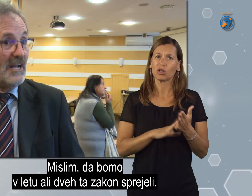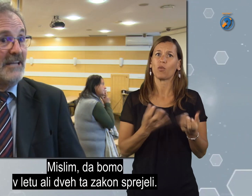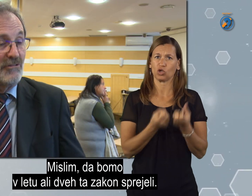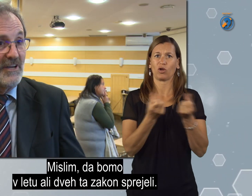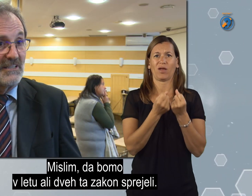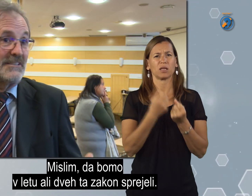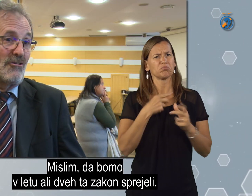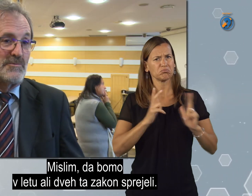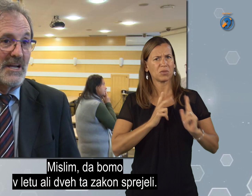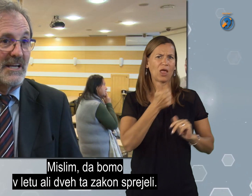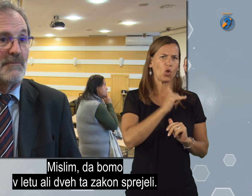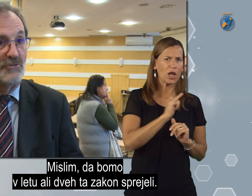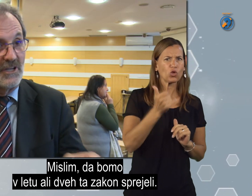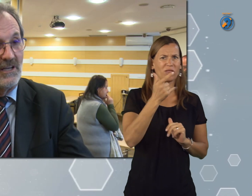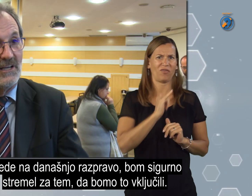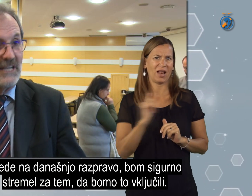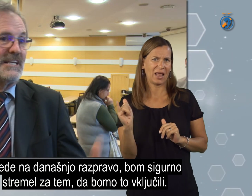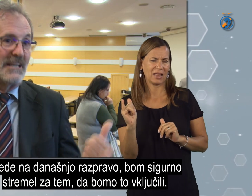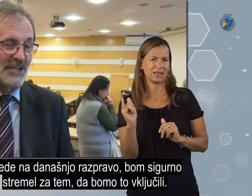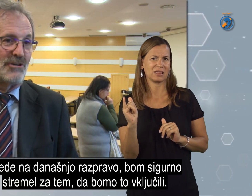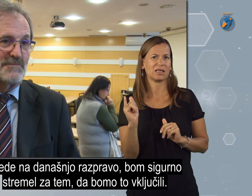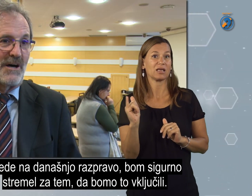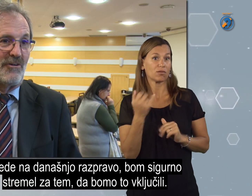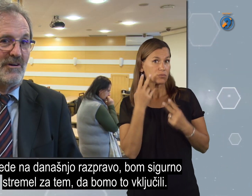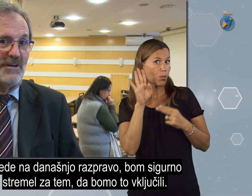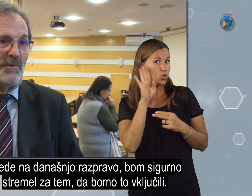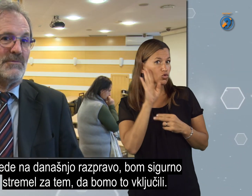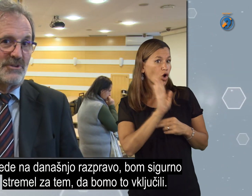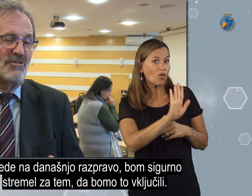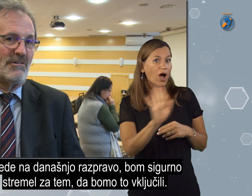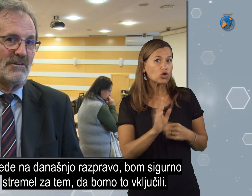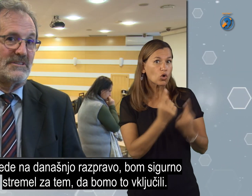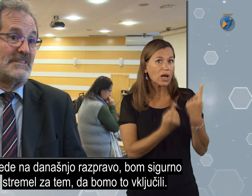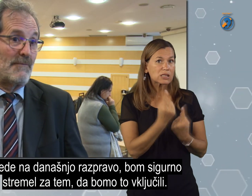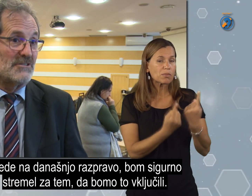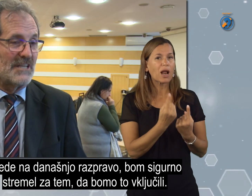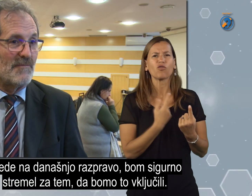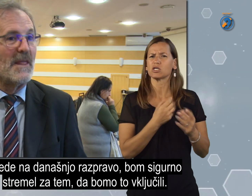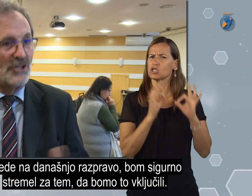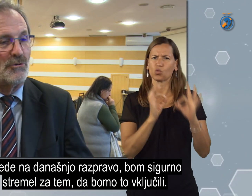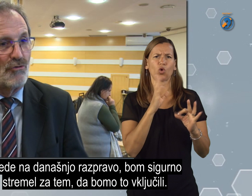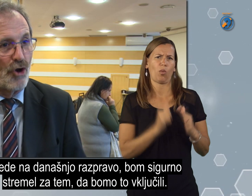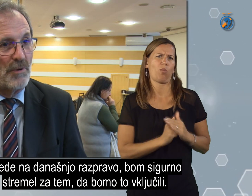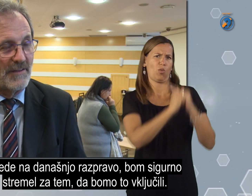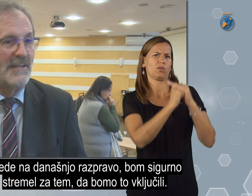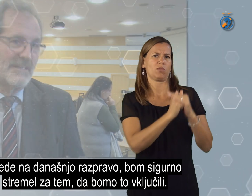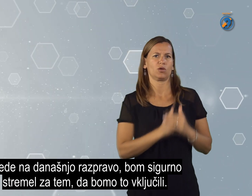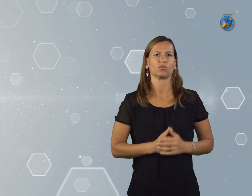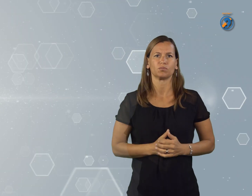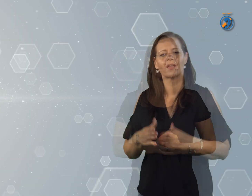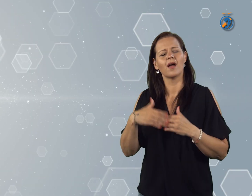roku letu, dveh ta zakon sprejeli, ker bo tudi glede na današnjo razpravo bom sigurno stremel za tem, da bomo to vklopili.